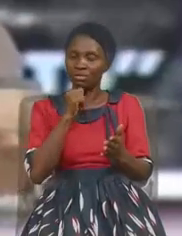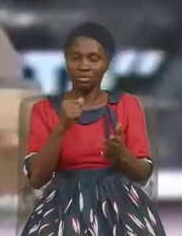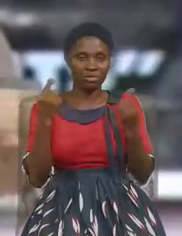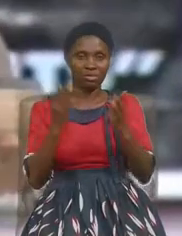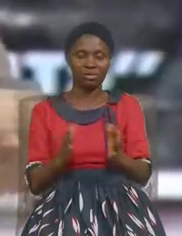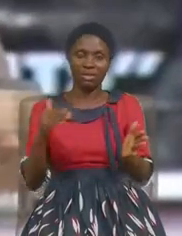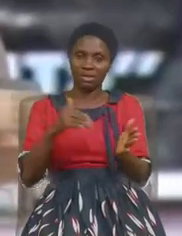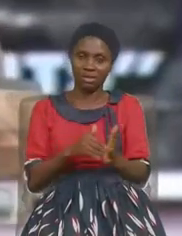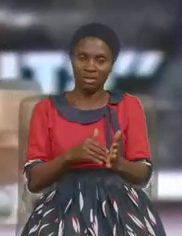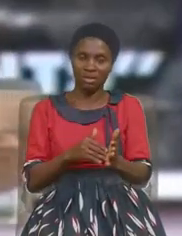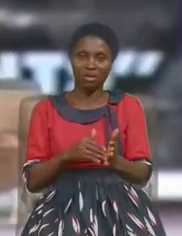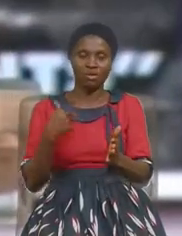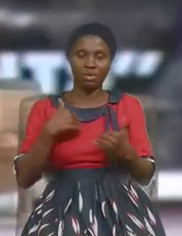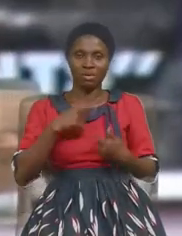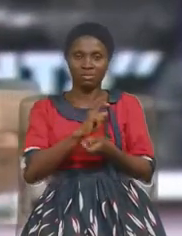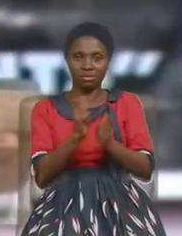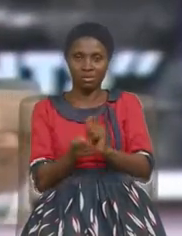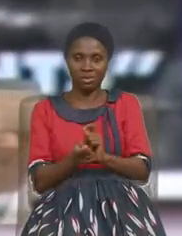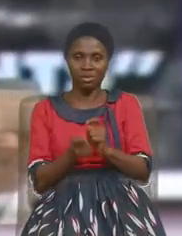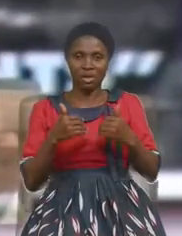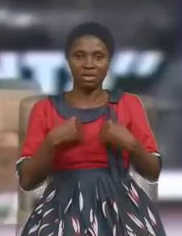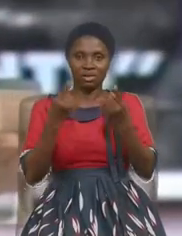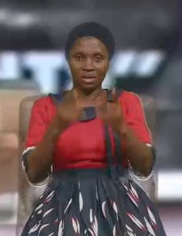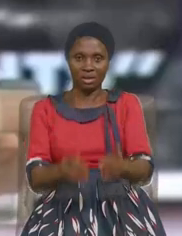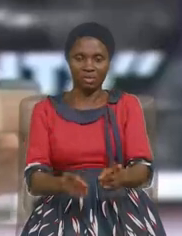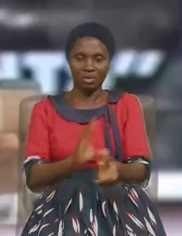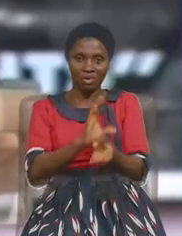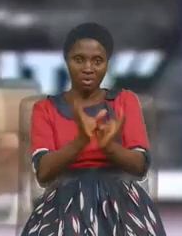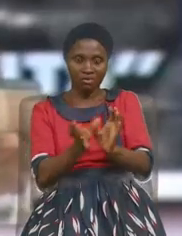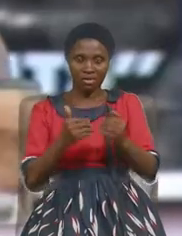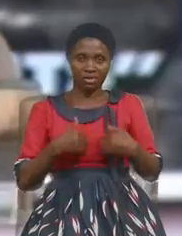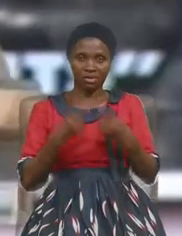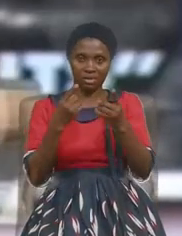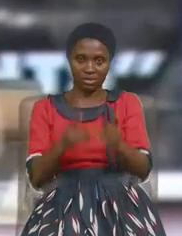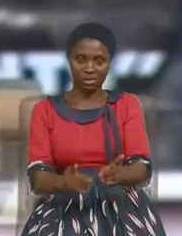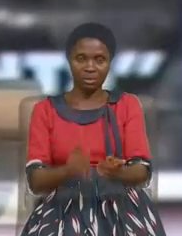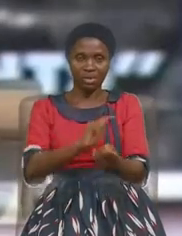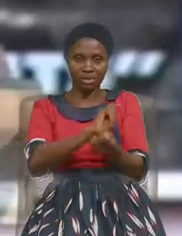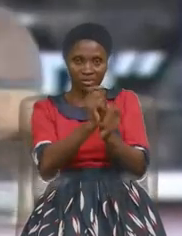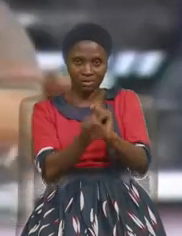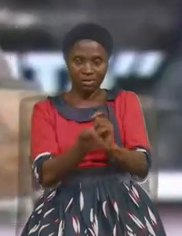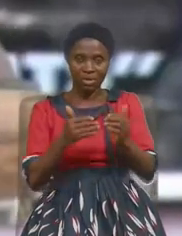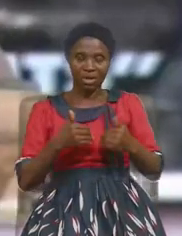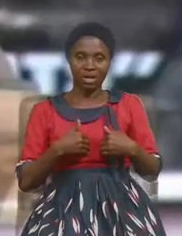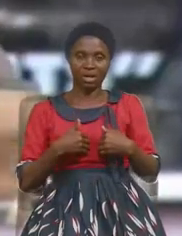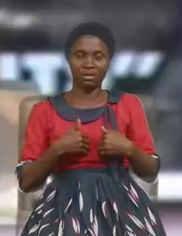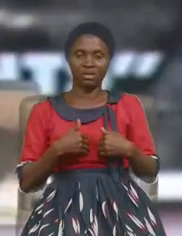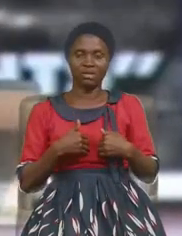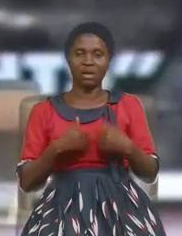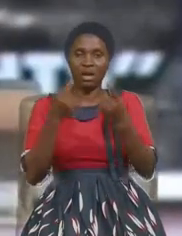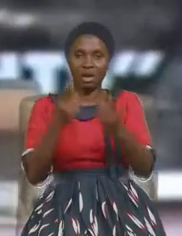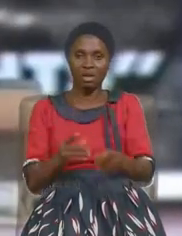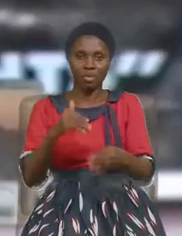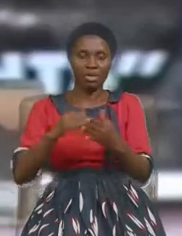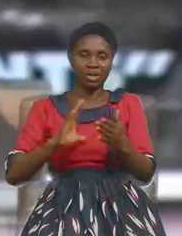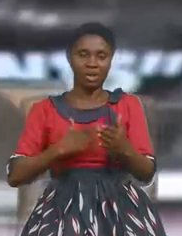La conversion a eu lieu. La transformation a été effectuée dans nos vies. Maintenant, nous